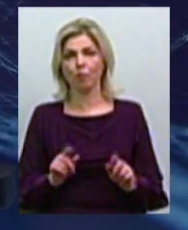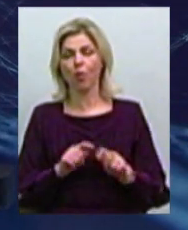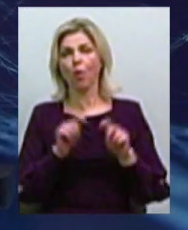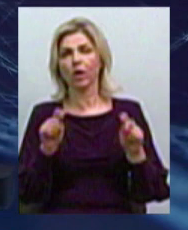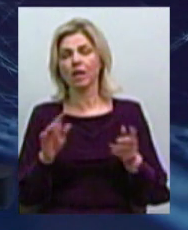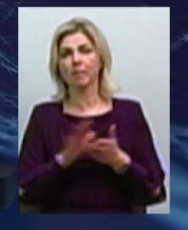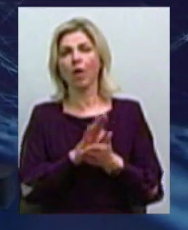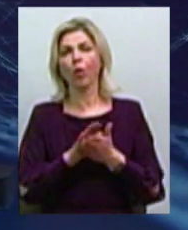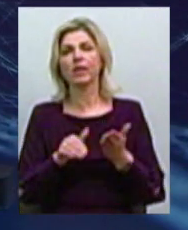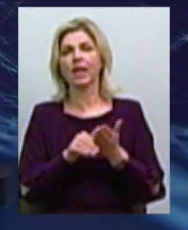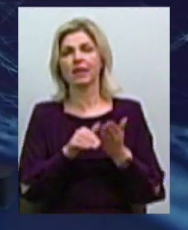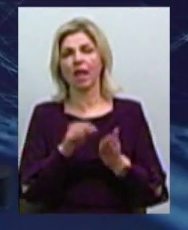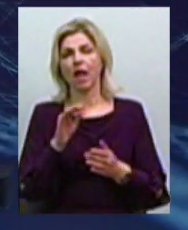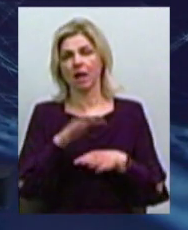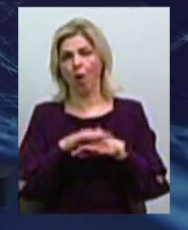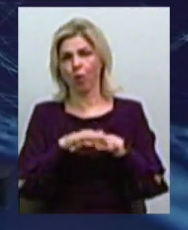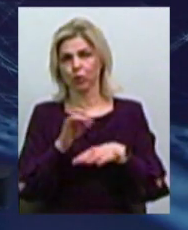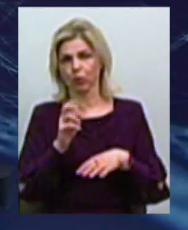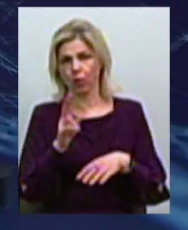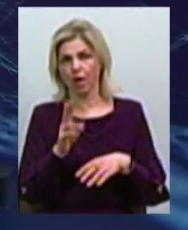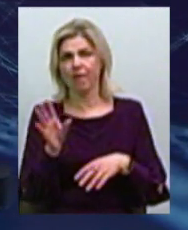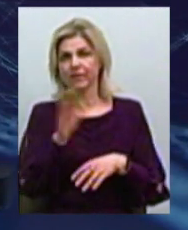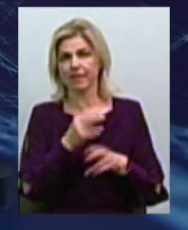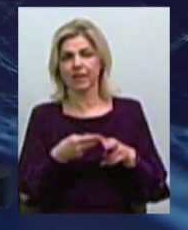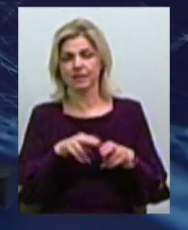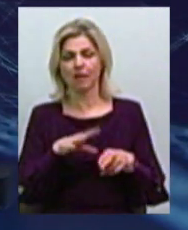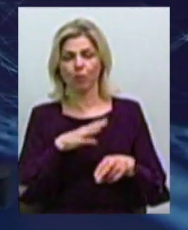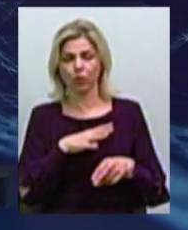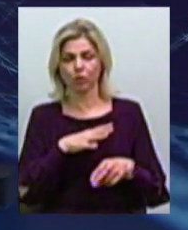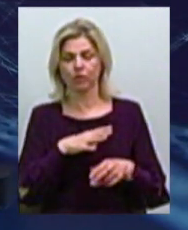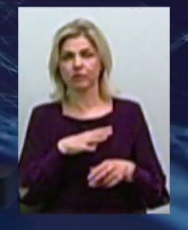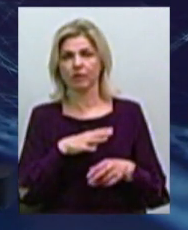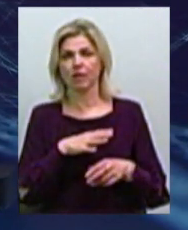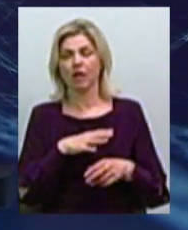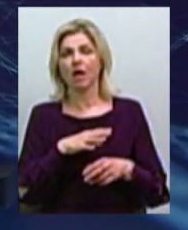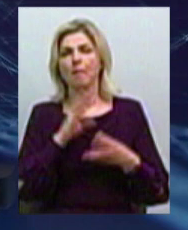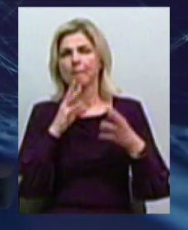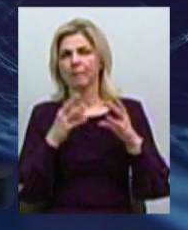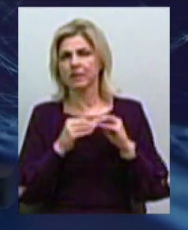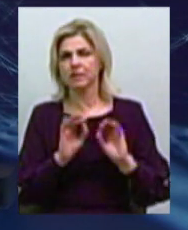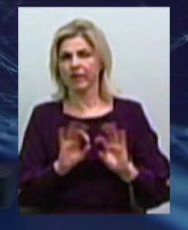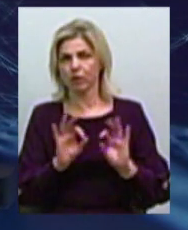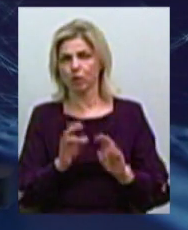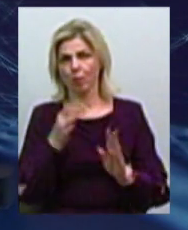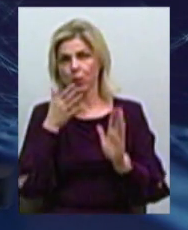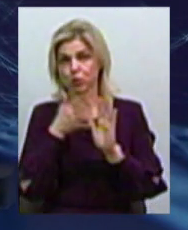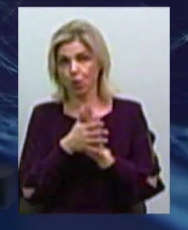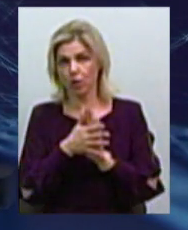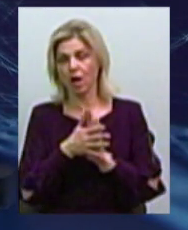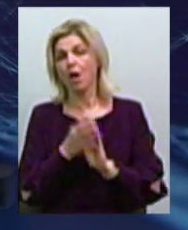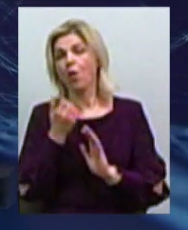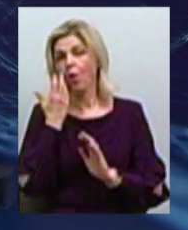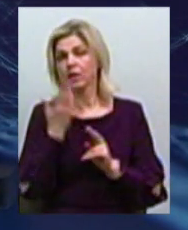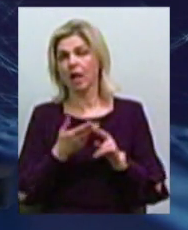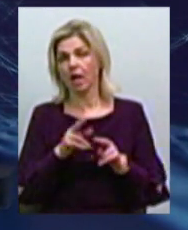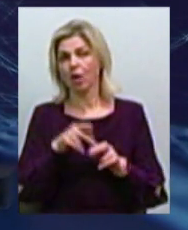того, щоб відкрити якийсь благодійний рахунок. Для того, щоб там, ну, це все було скажімо так, підзвітно і прозоро. Якщо особливо, коли це мова